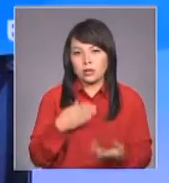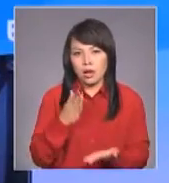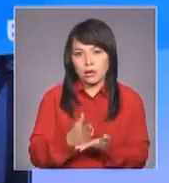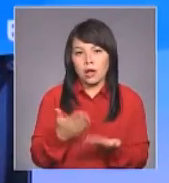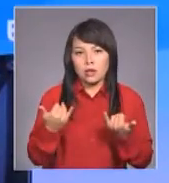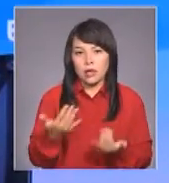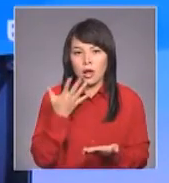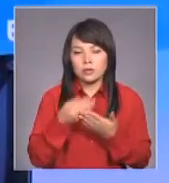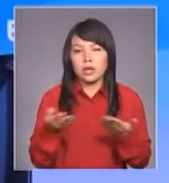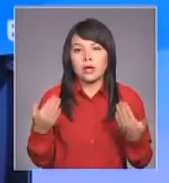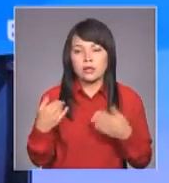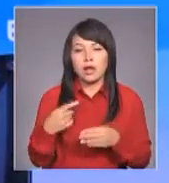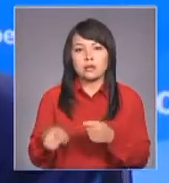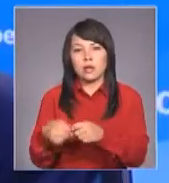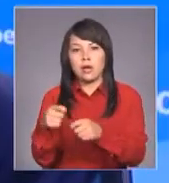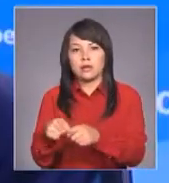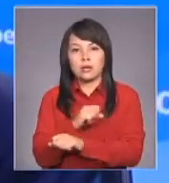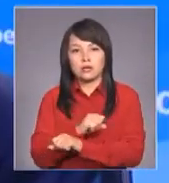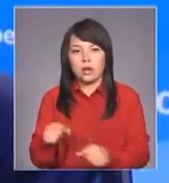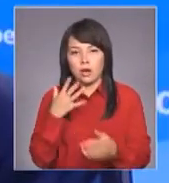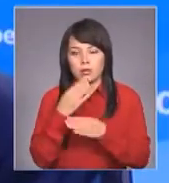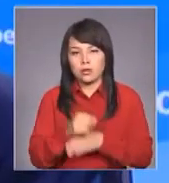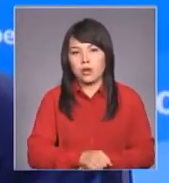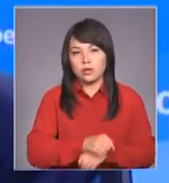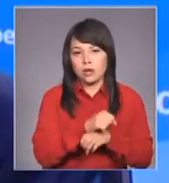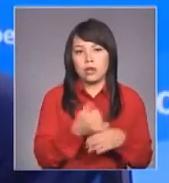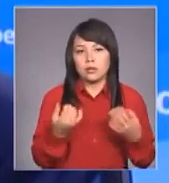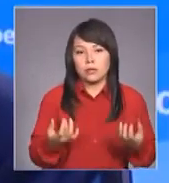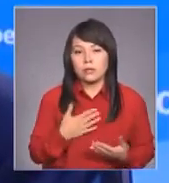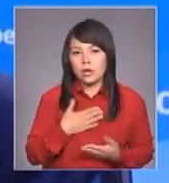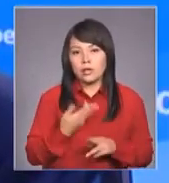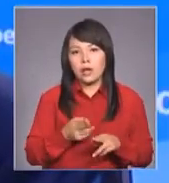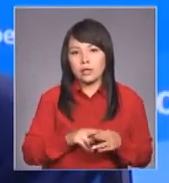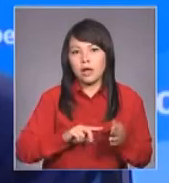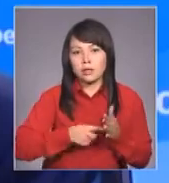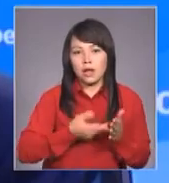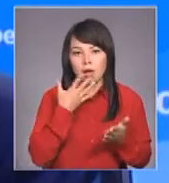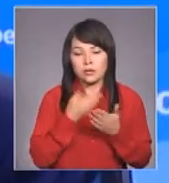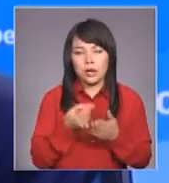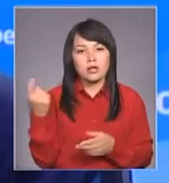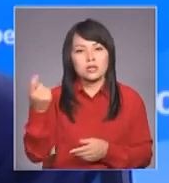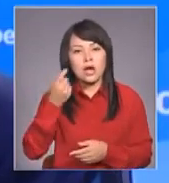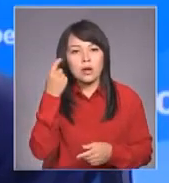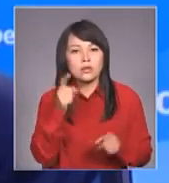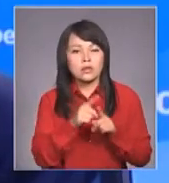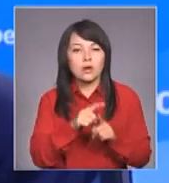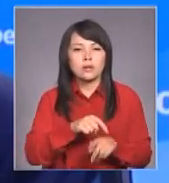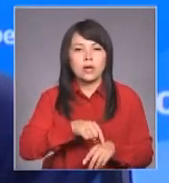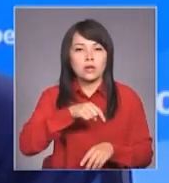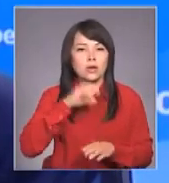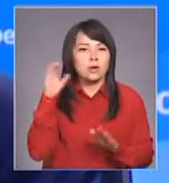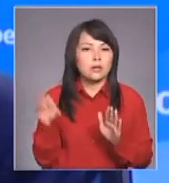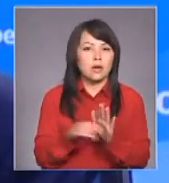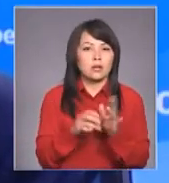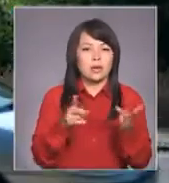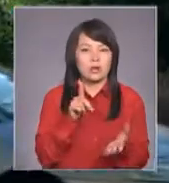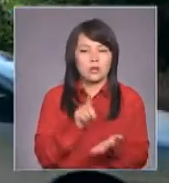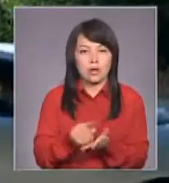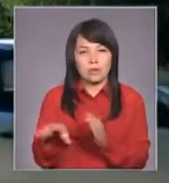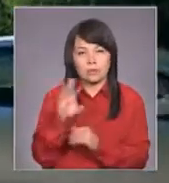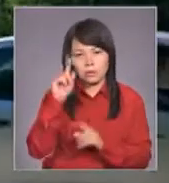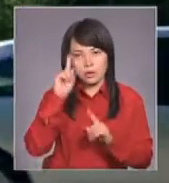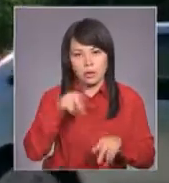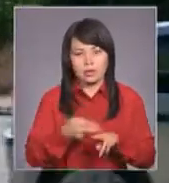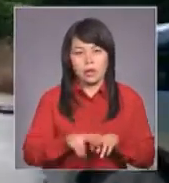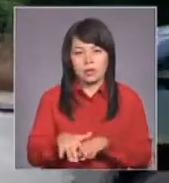Біз олардың демалысының шырқын бұзу үшін бас көтеріп жатқан жоқпыз. Біздің мақсатымыз басқа, олар шаруалардың жанайқайын естіп жатқанын сезіп отырмыз.